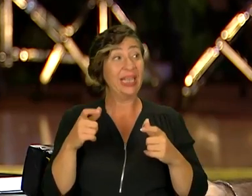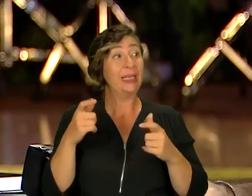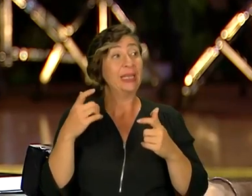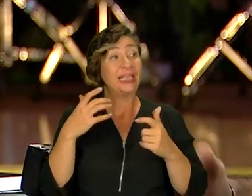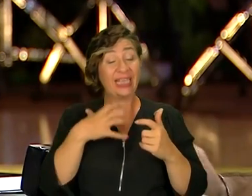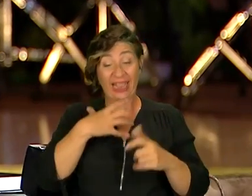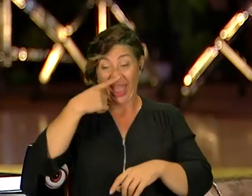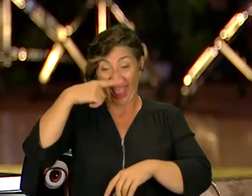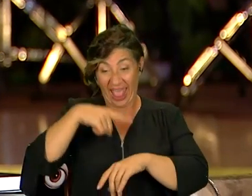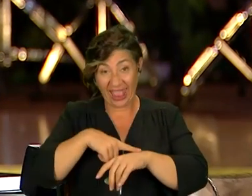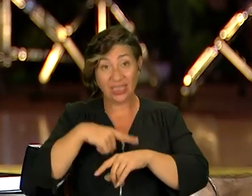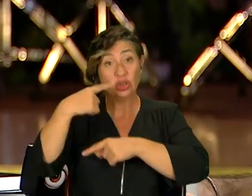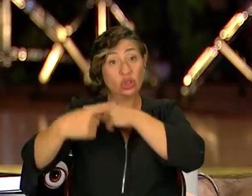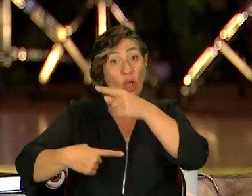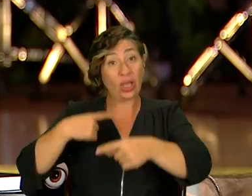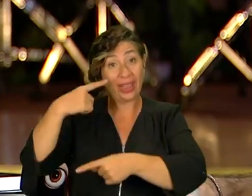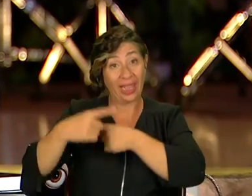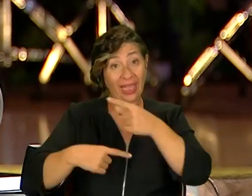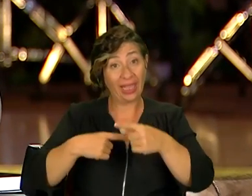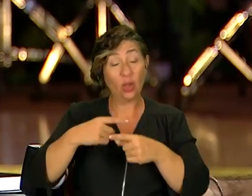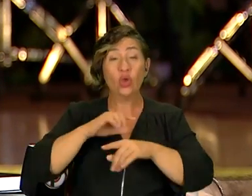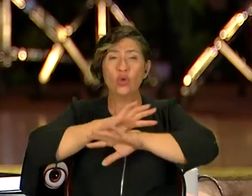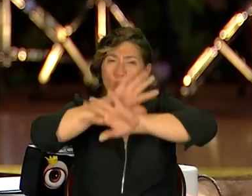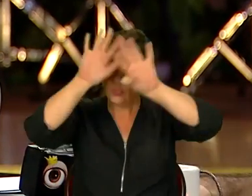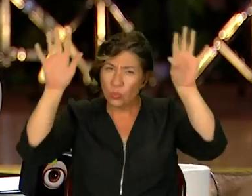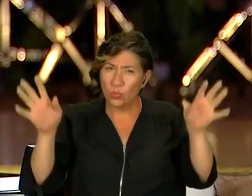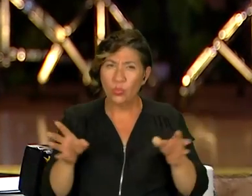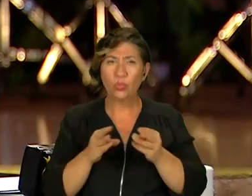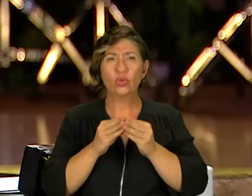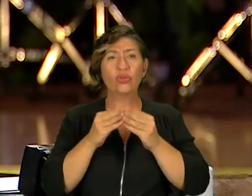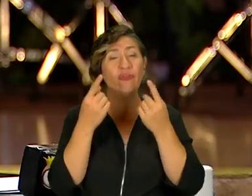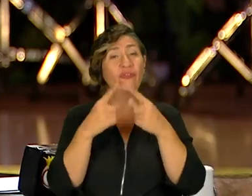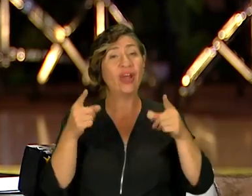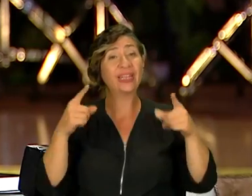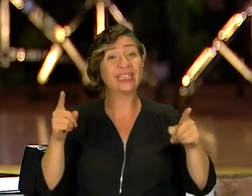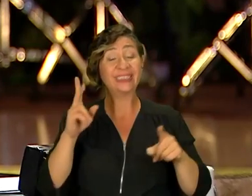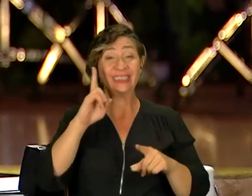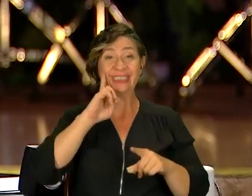etnik ve inanç kökenleri bütün